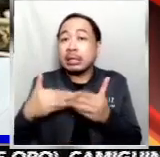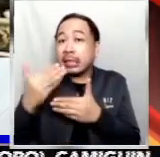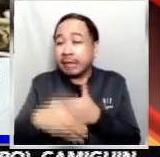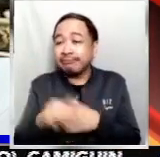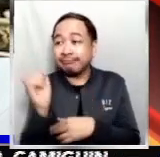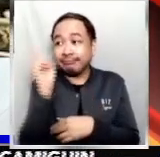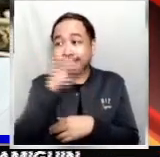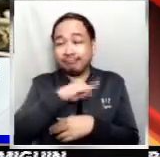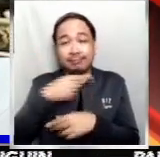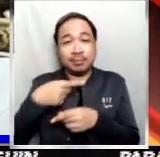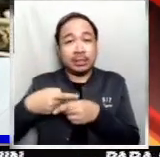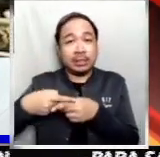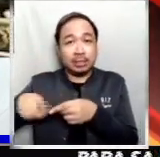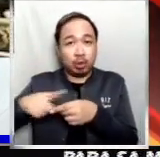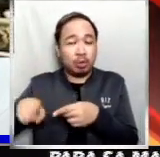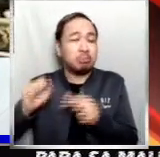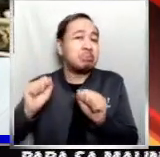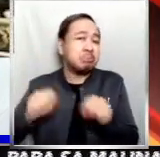installment ay pwedeng